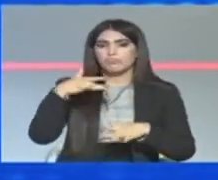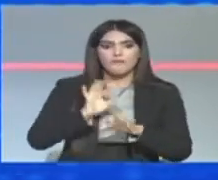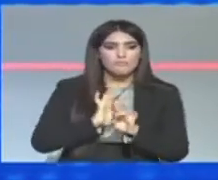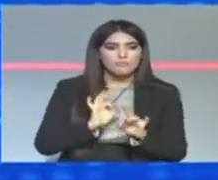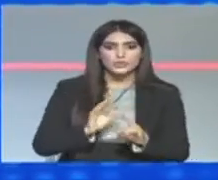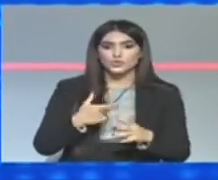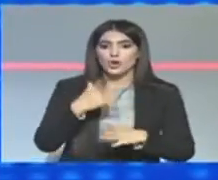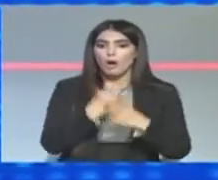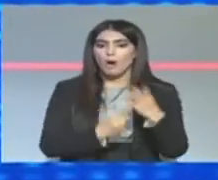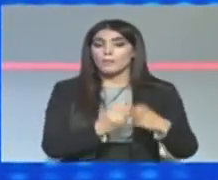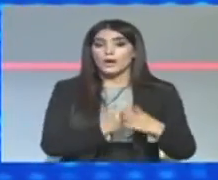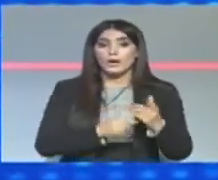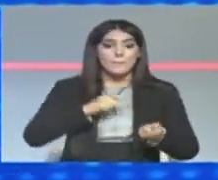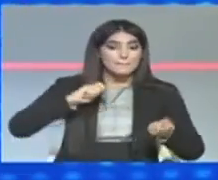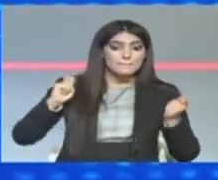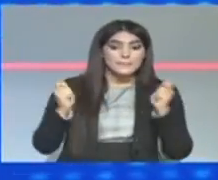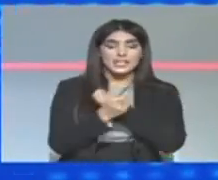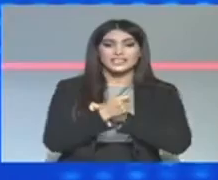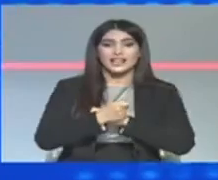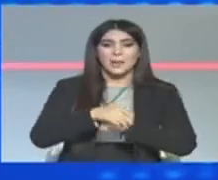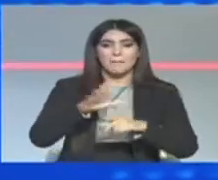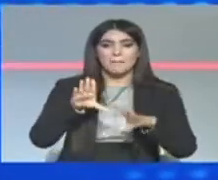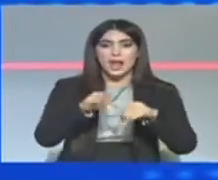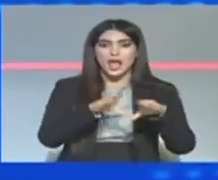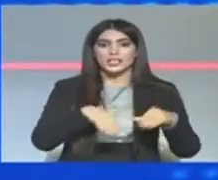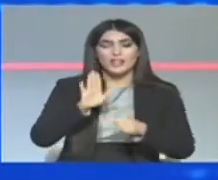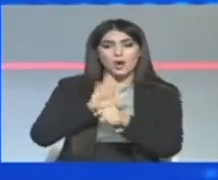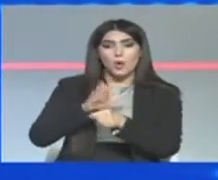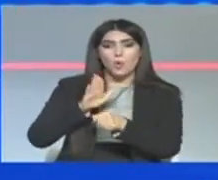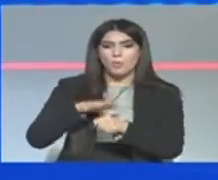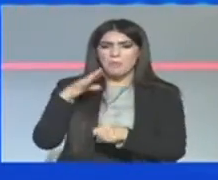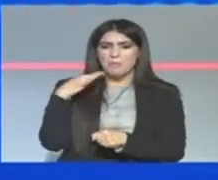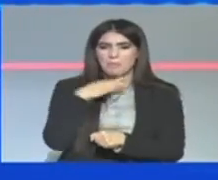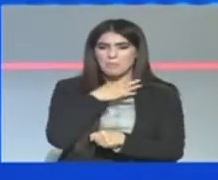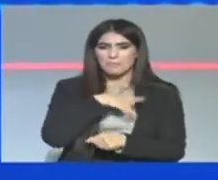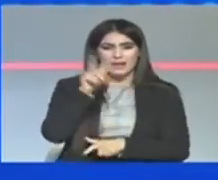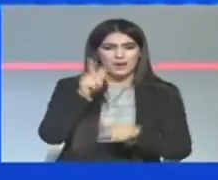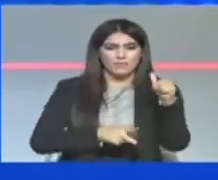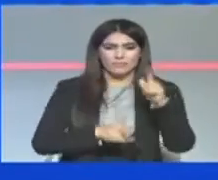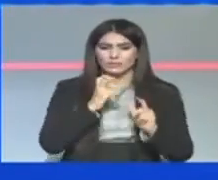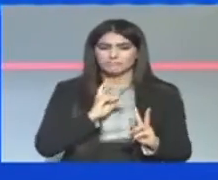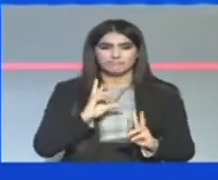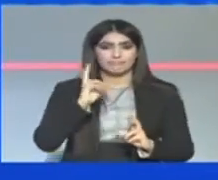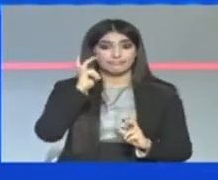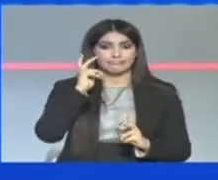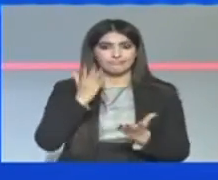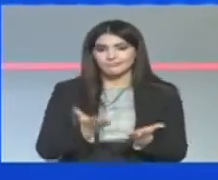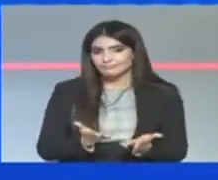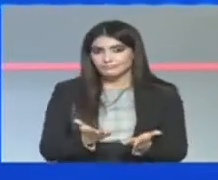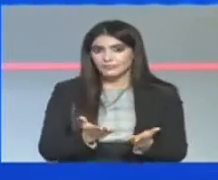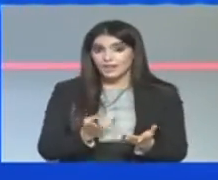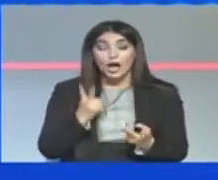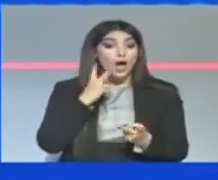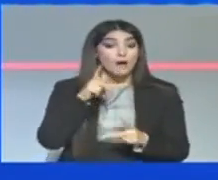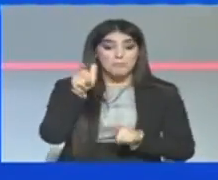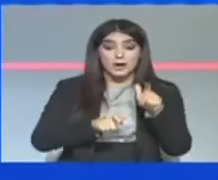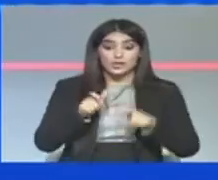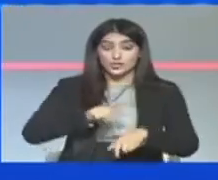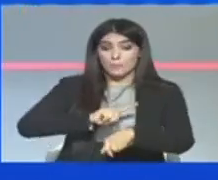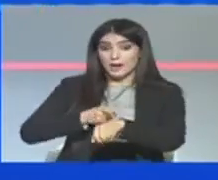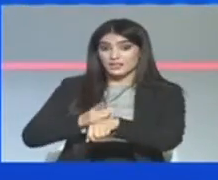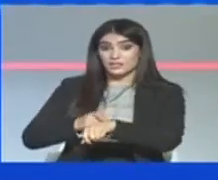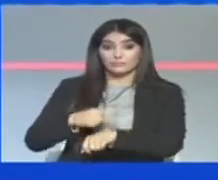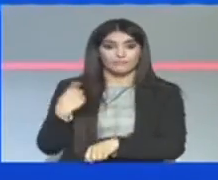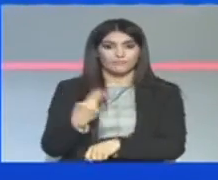تتحول الى مصابات للفضلات تترك اوساخ تلك سكان المدينه في المقابل تجد بعض البلديات